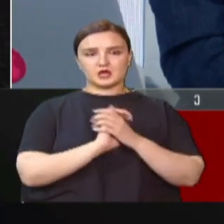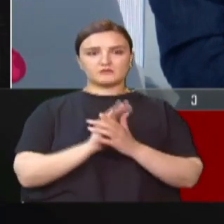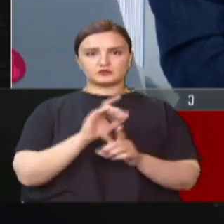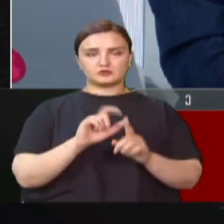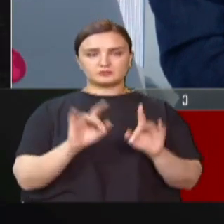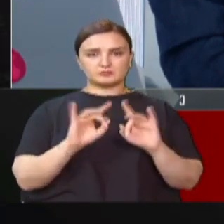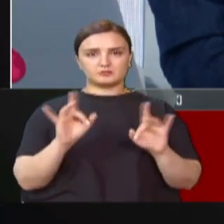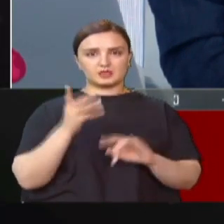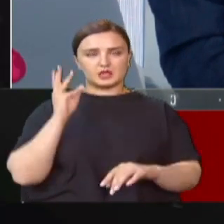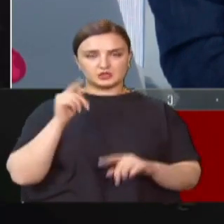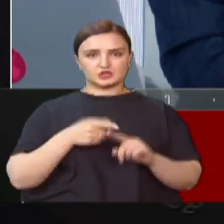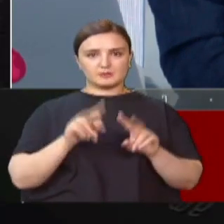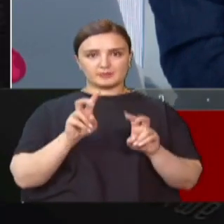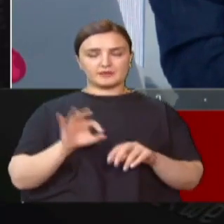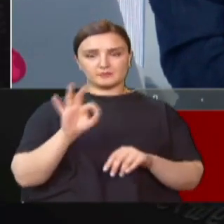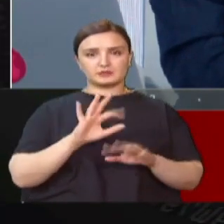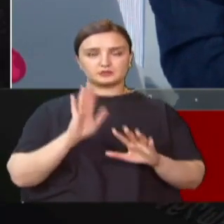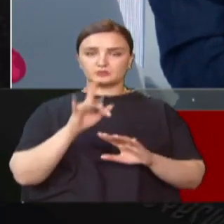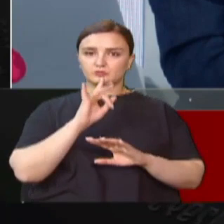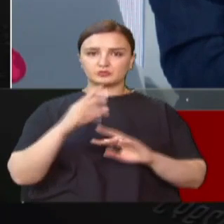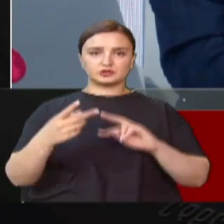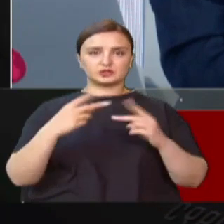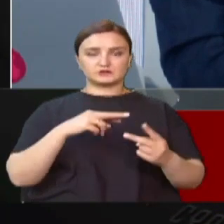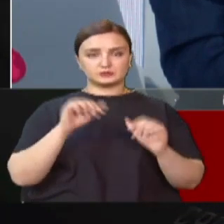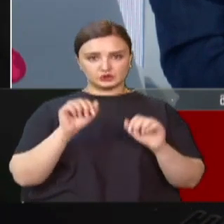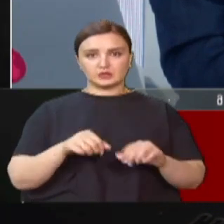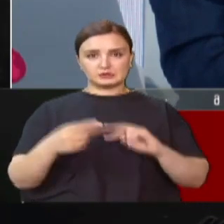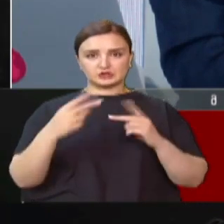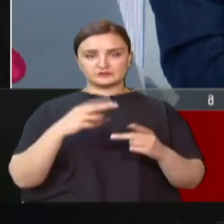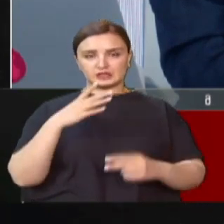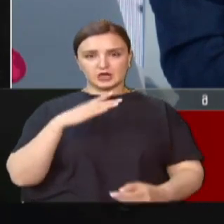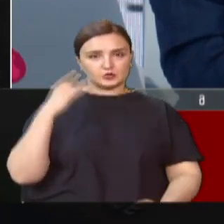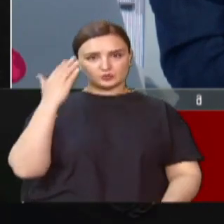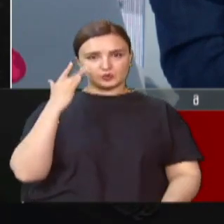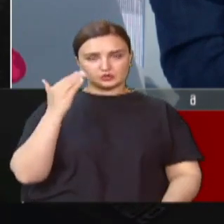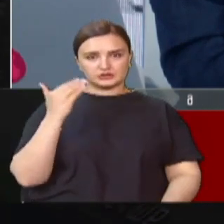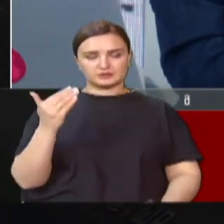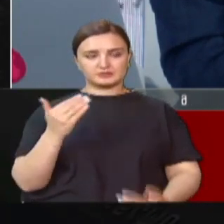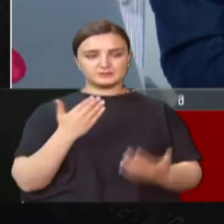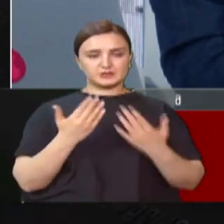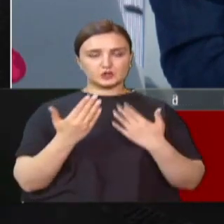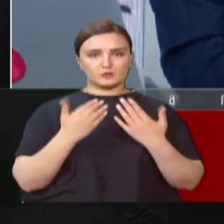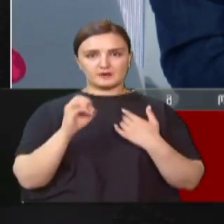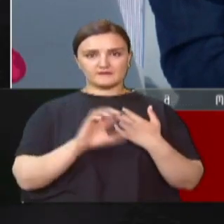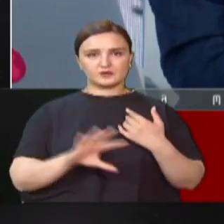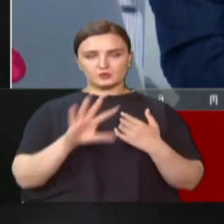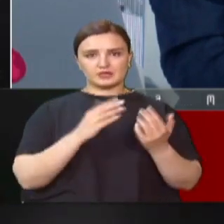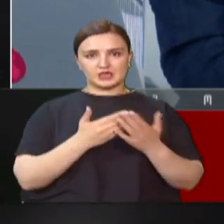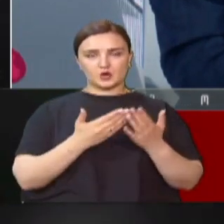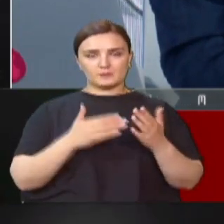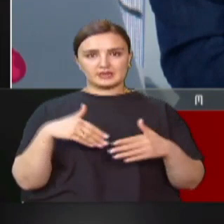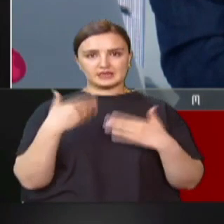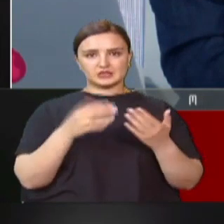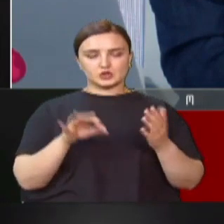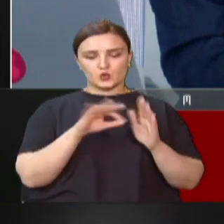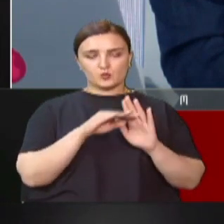ისაუბრა ამ თემაზე. შეიძლება თუ არა, შეიცვალოს ქართული ოცნების მიდგომა ევრორეკომენდაციების კონკრეტულად ამ